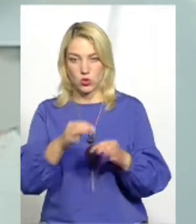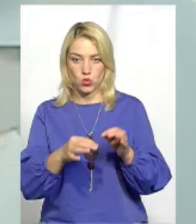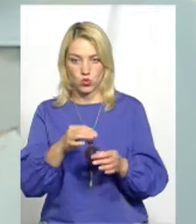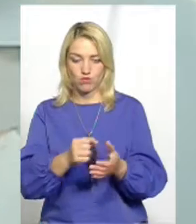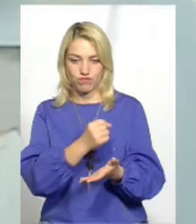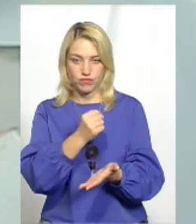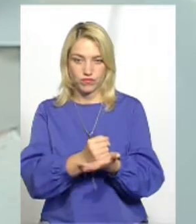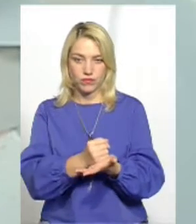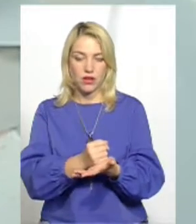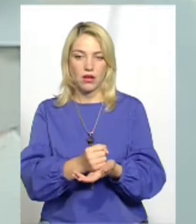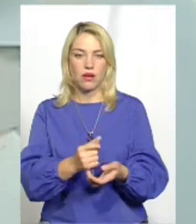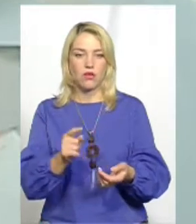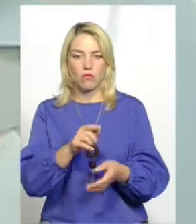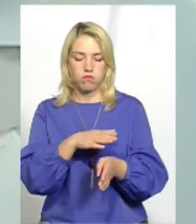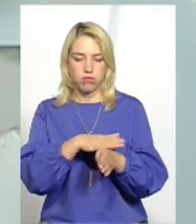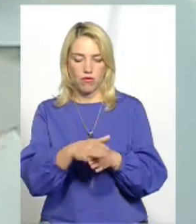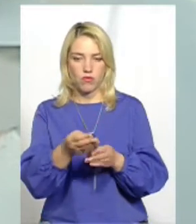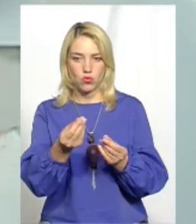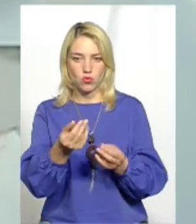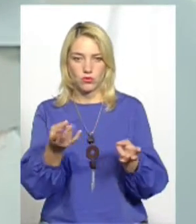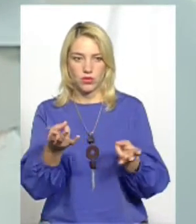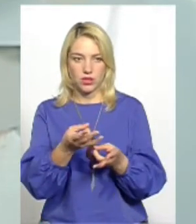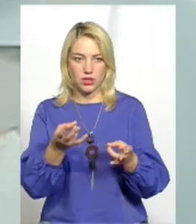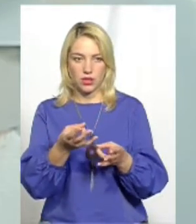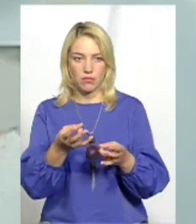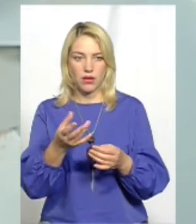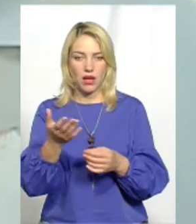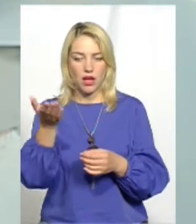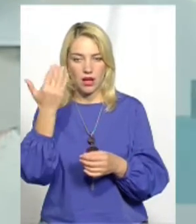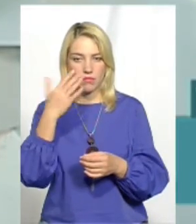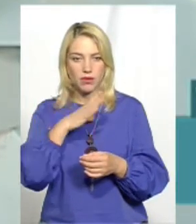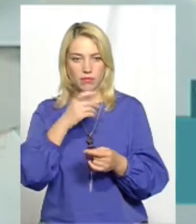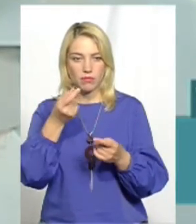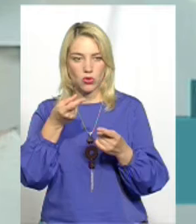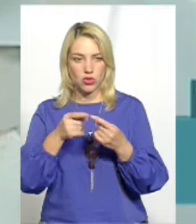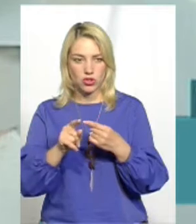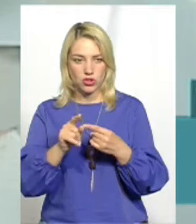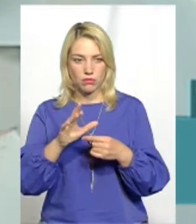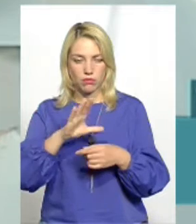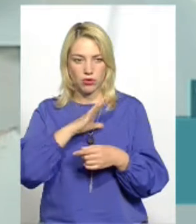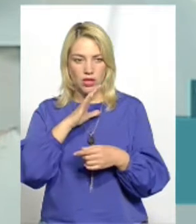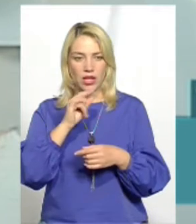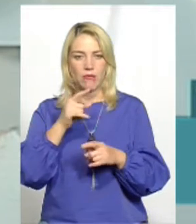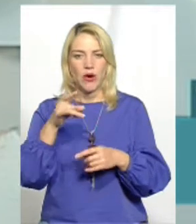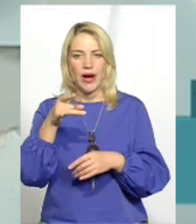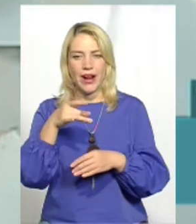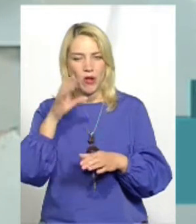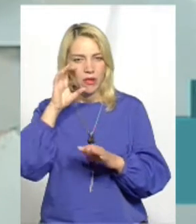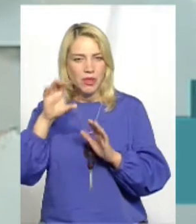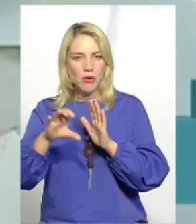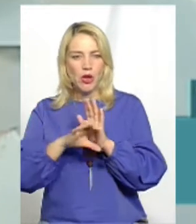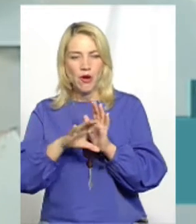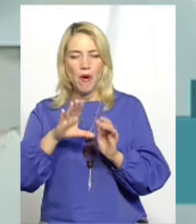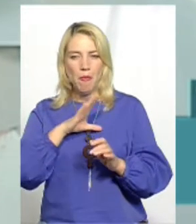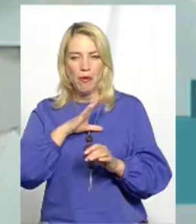затверджував, що таке повну суму потрібно, а тоді була чуть-чуть інша ієрархія, бо райони підпорядковані